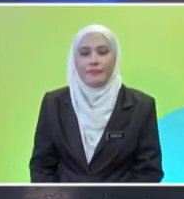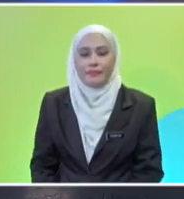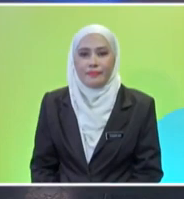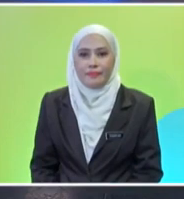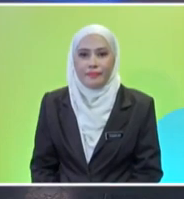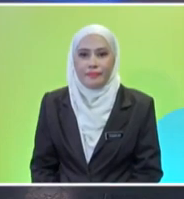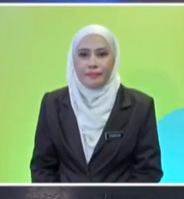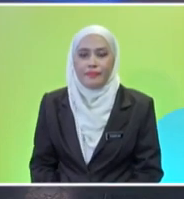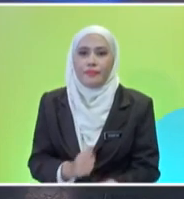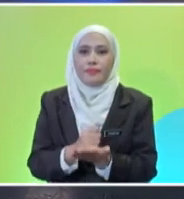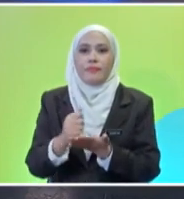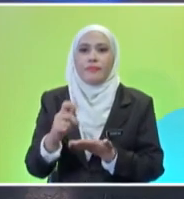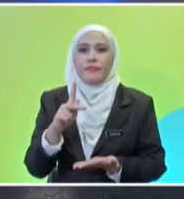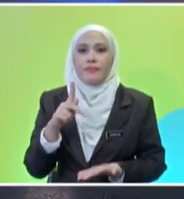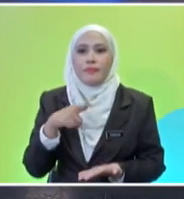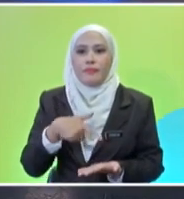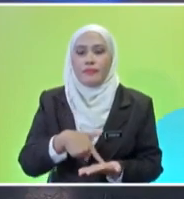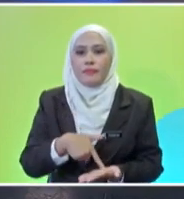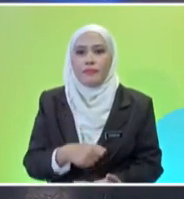teruskan lagi